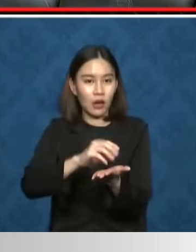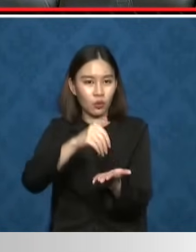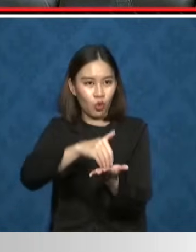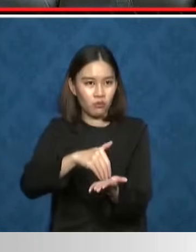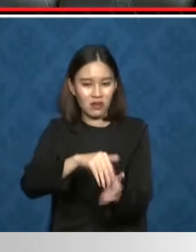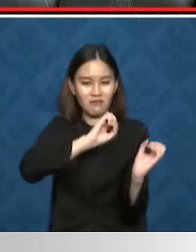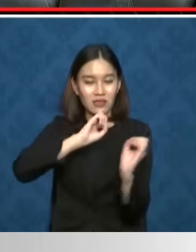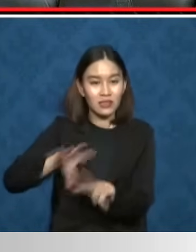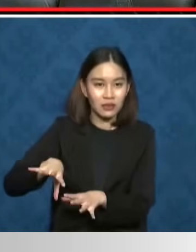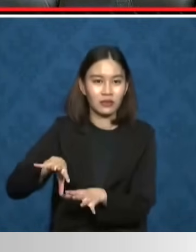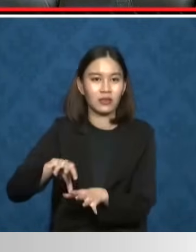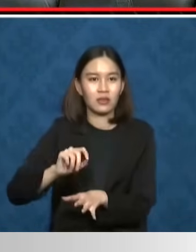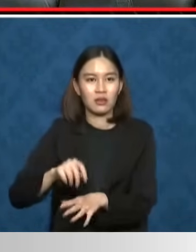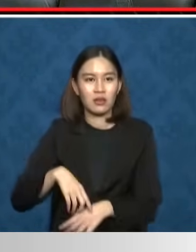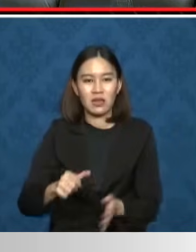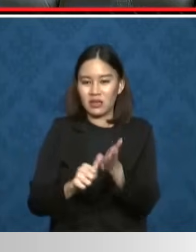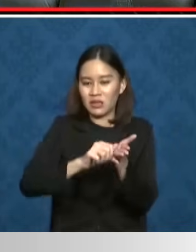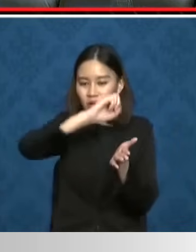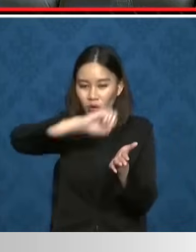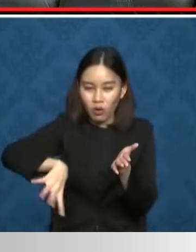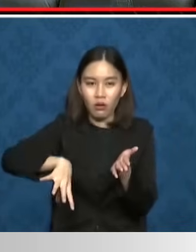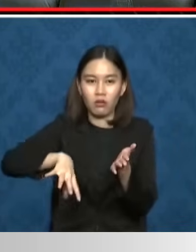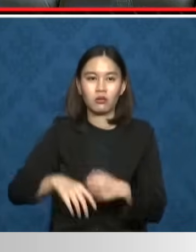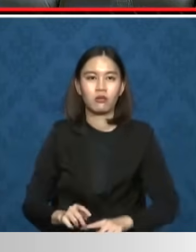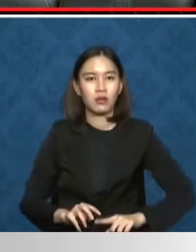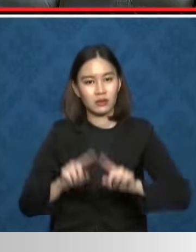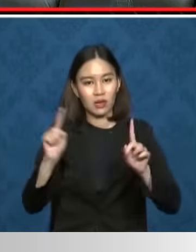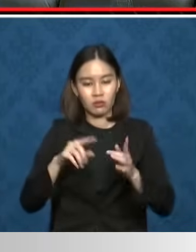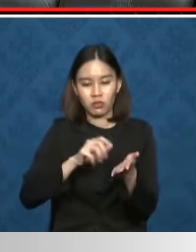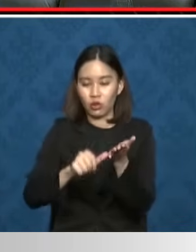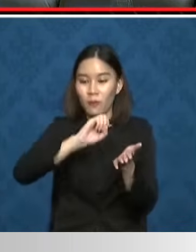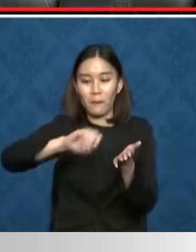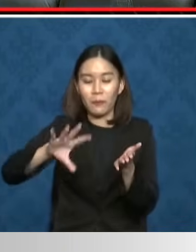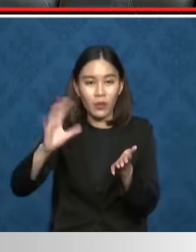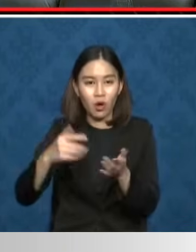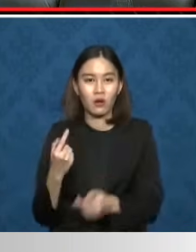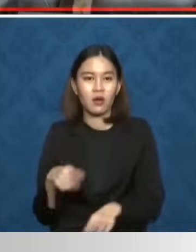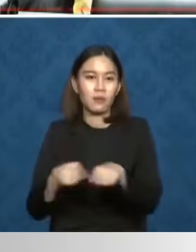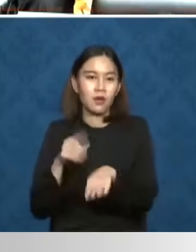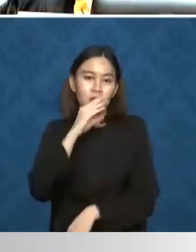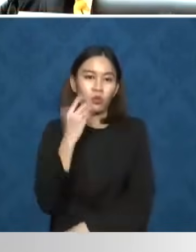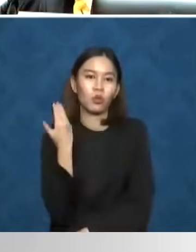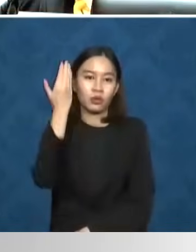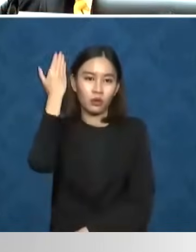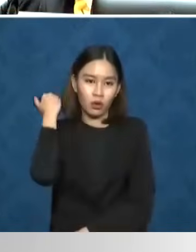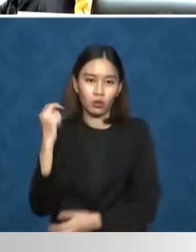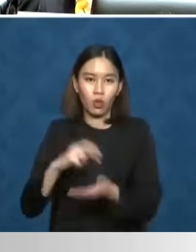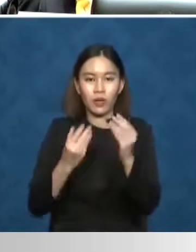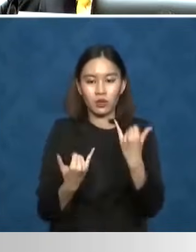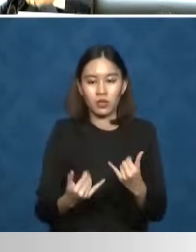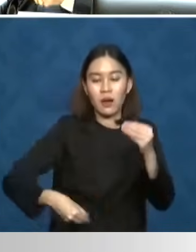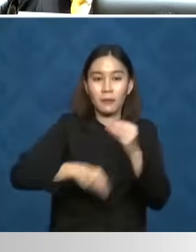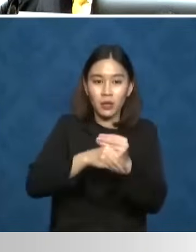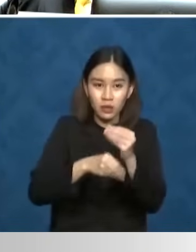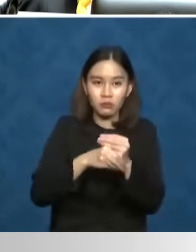งชังรังเกียจที่ท่านบอกว่าจะเอาออกไปให้ได้แต่นอกจากจะไม่ออกตามที่เคยพูดไปในอดีตแล้วนะครับกลับเพิ่มมากขึ้น